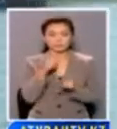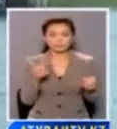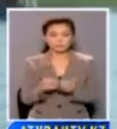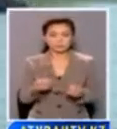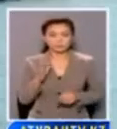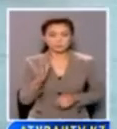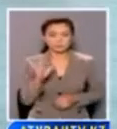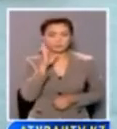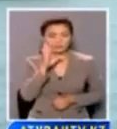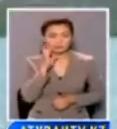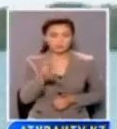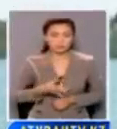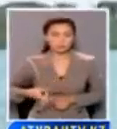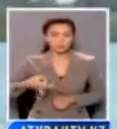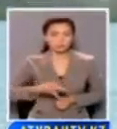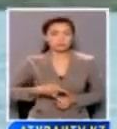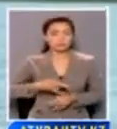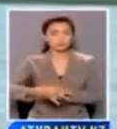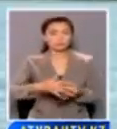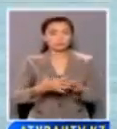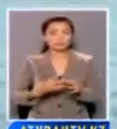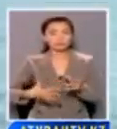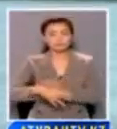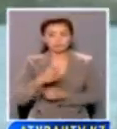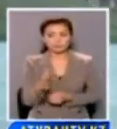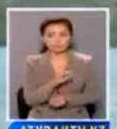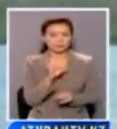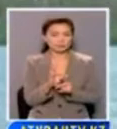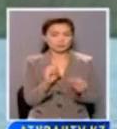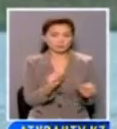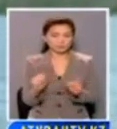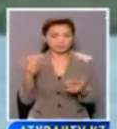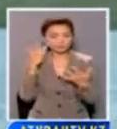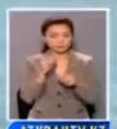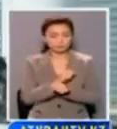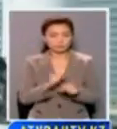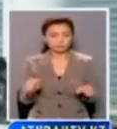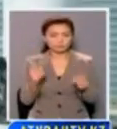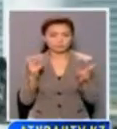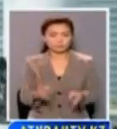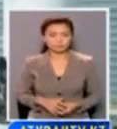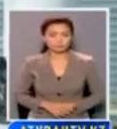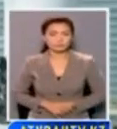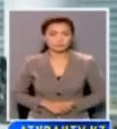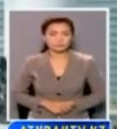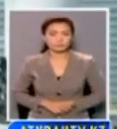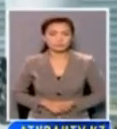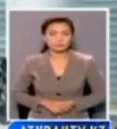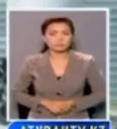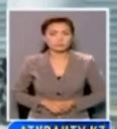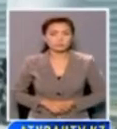внимания водоемы в районах и отдаленных селах. Цель – предотвращение несчастных случаев. Цель данных рейдов –